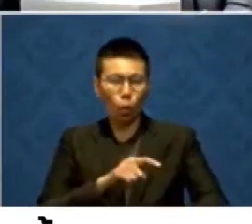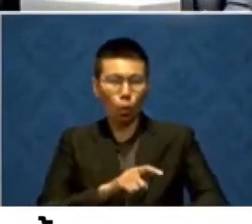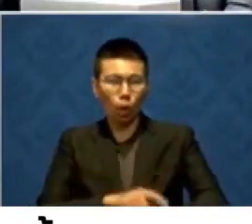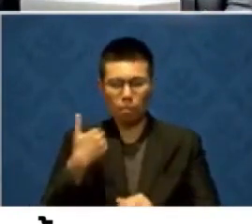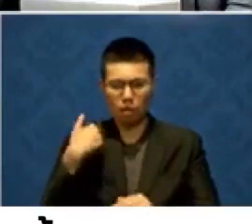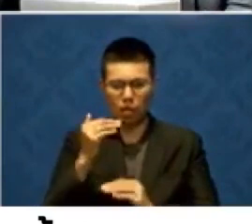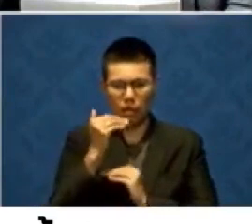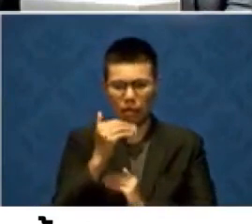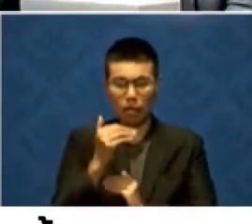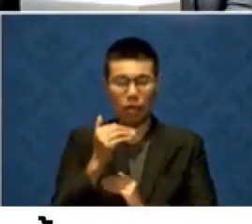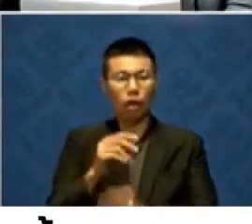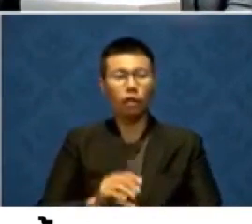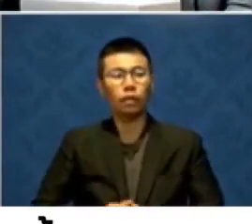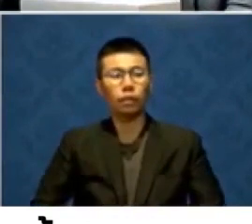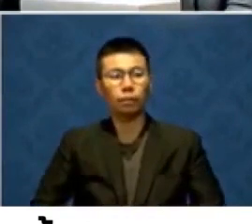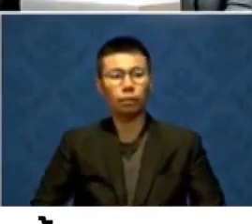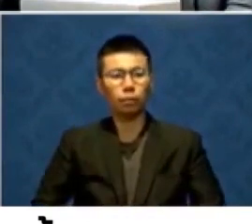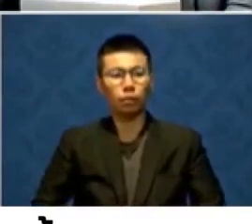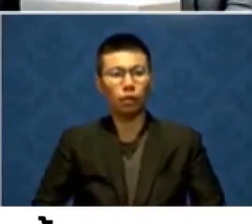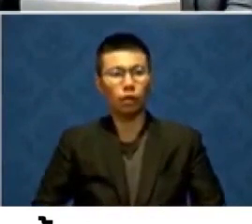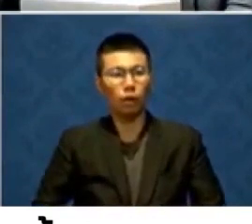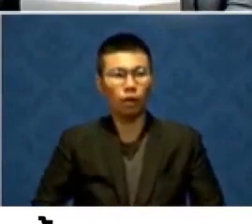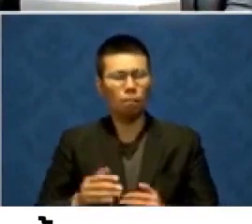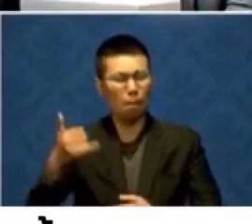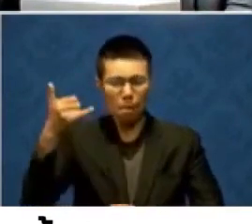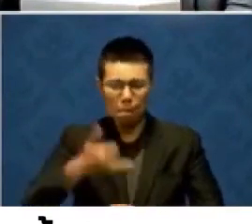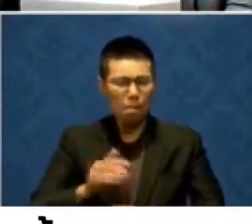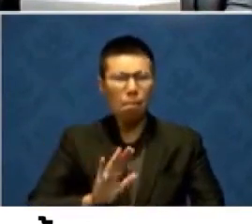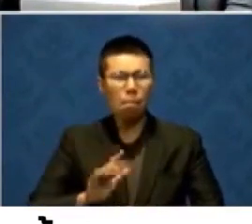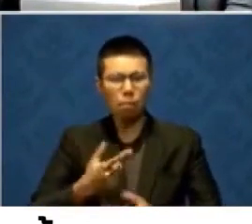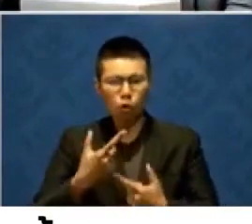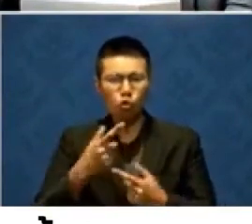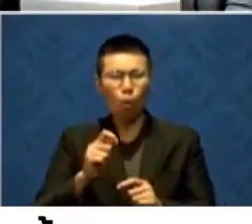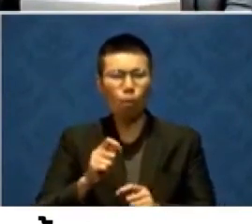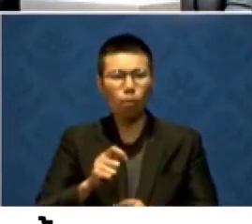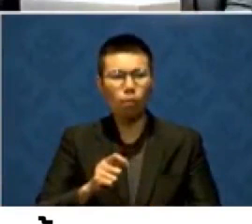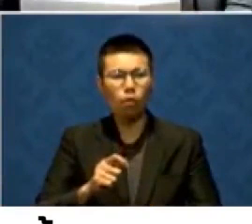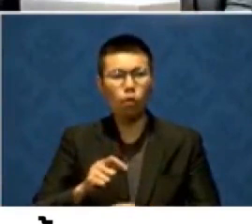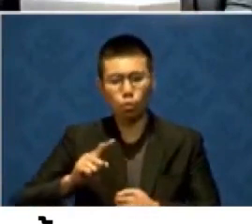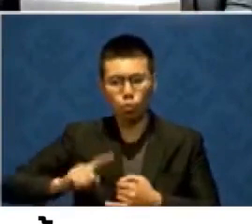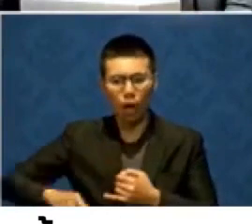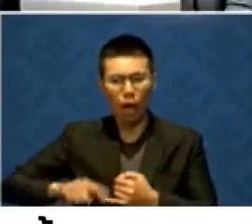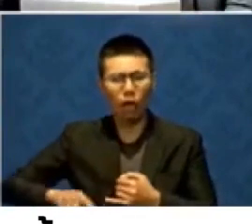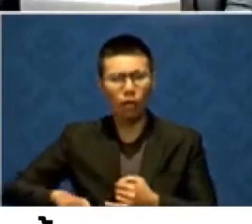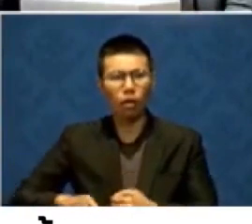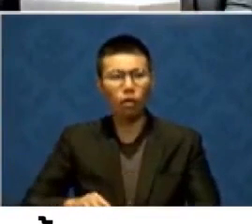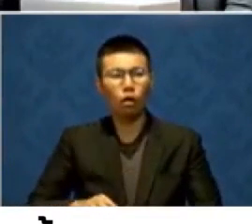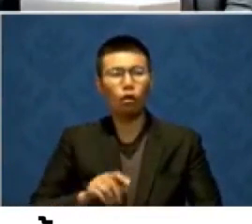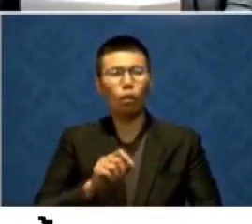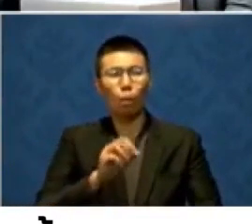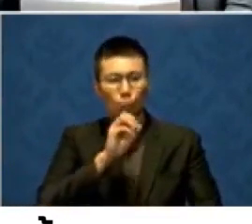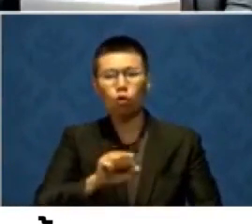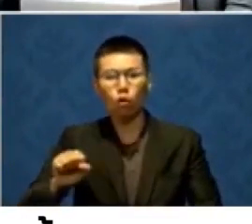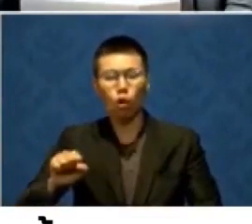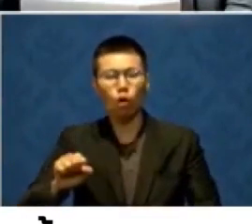ะครับว่าการที่จะไม่มาตอบกระทู้เนี่ยในท้ายที่สุดนะครับก็จะต้องบอกกับสมาชิกบอกกับ